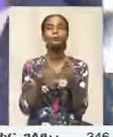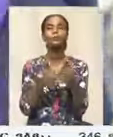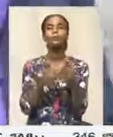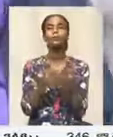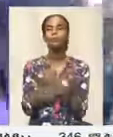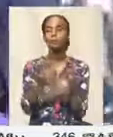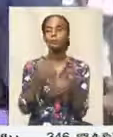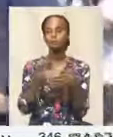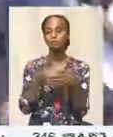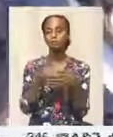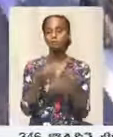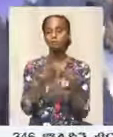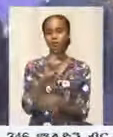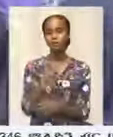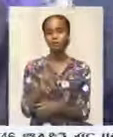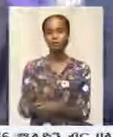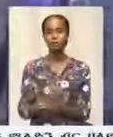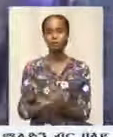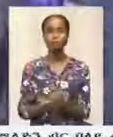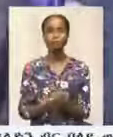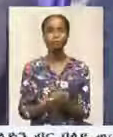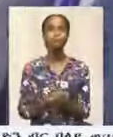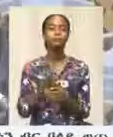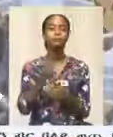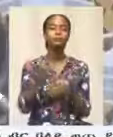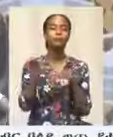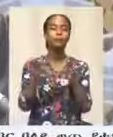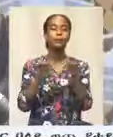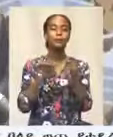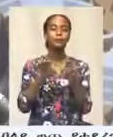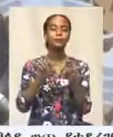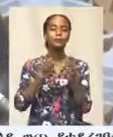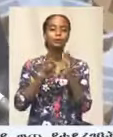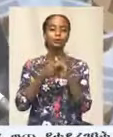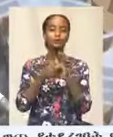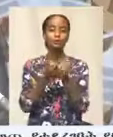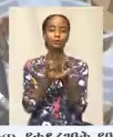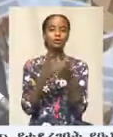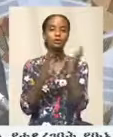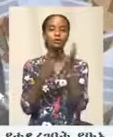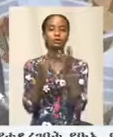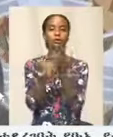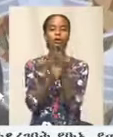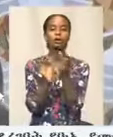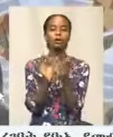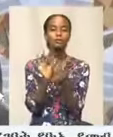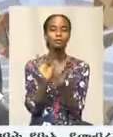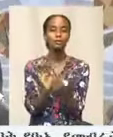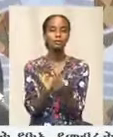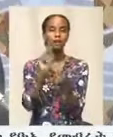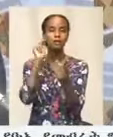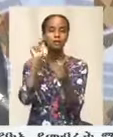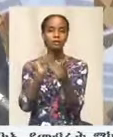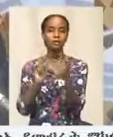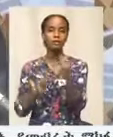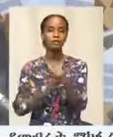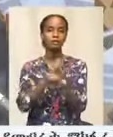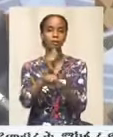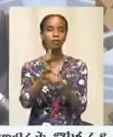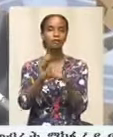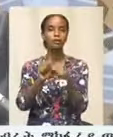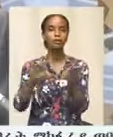የድርሻው እንዲወጣም ጠይቋል። ይህንን ለማድረግ ቁልፉ ጉዳይ 6ኛው ሀገራዊ ምርጫ በስኬት ማለፍ